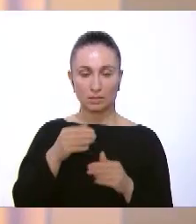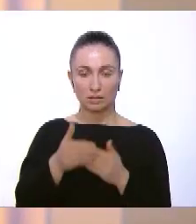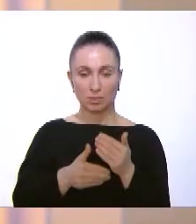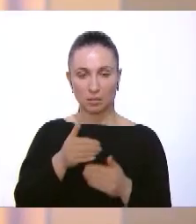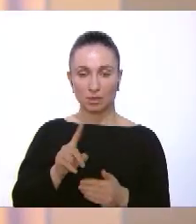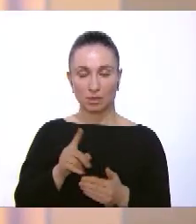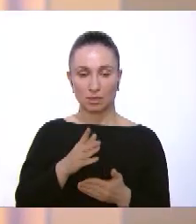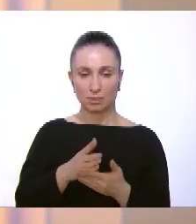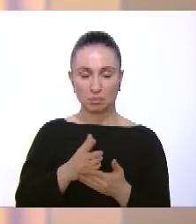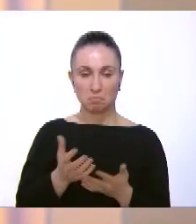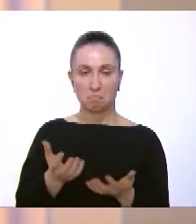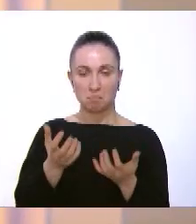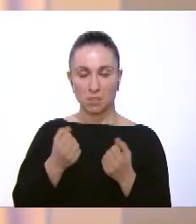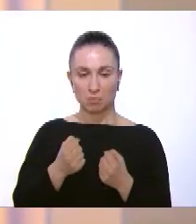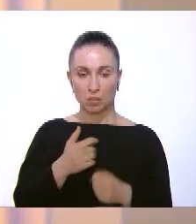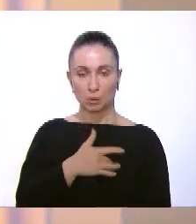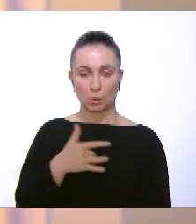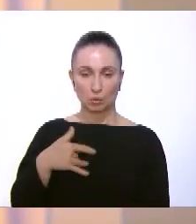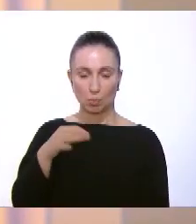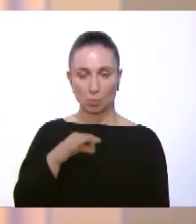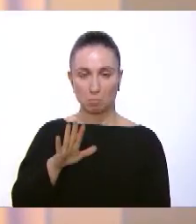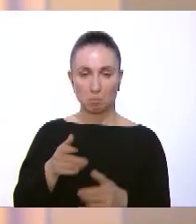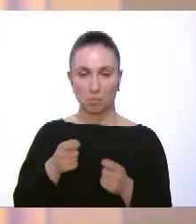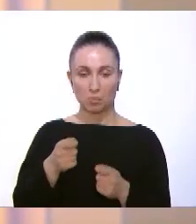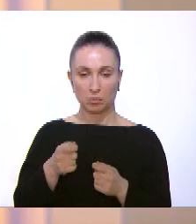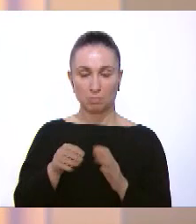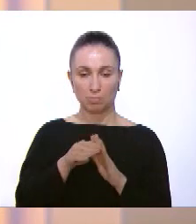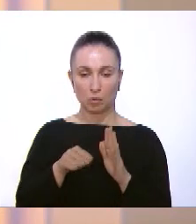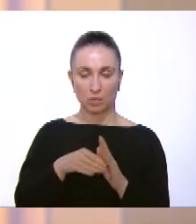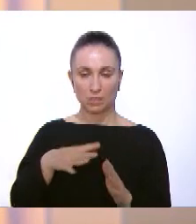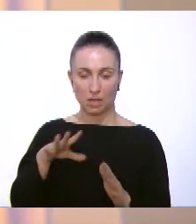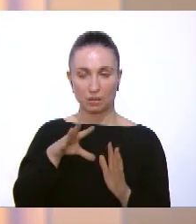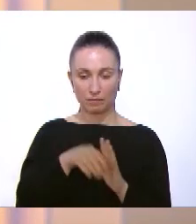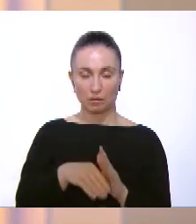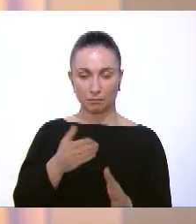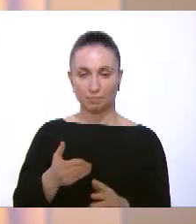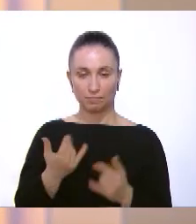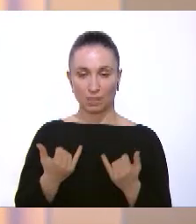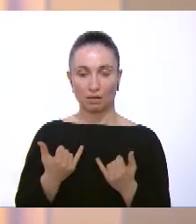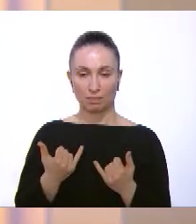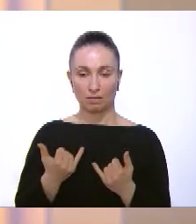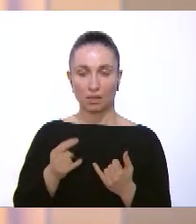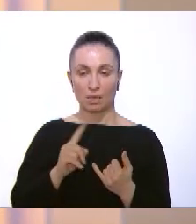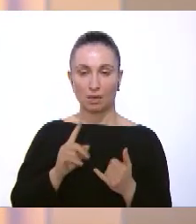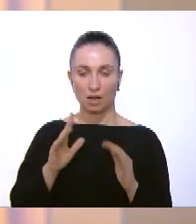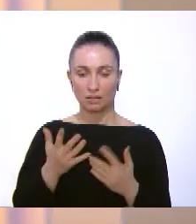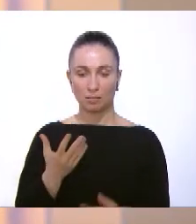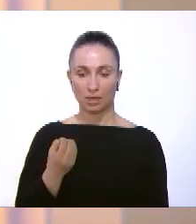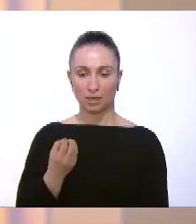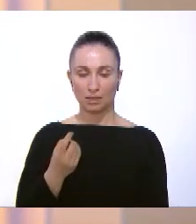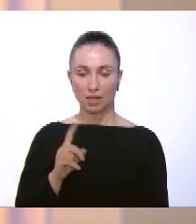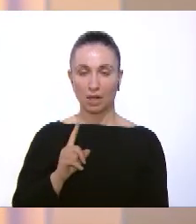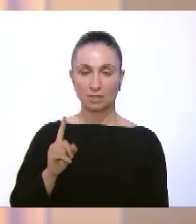წარმატებებისა, რაც მიაღწია ტუბერკულოზის მართვის პროგრამამ საქართველოში. ეხლა რა ხდება კიდევ და